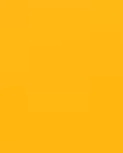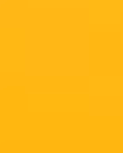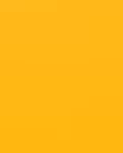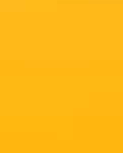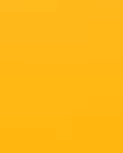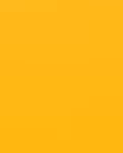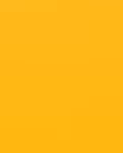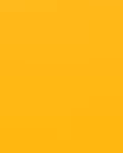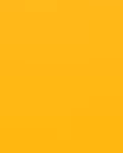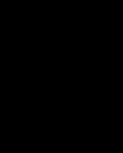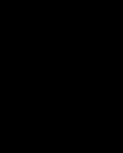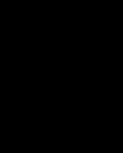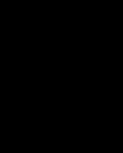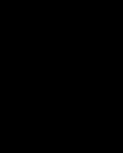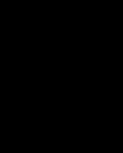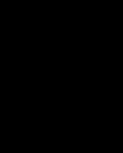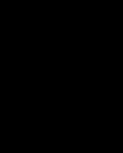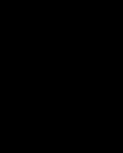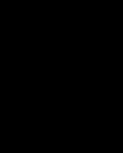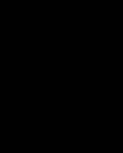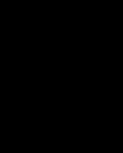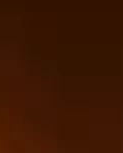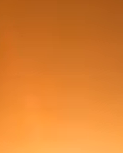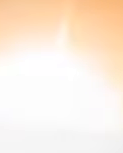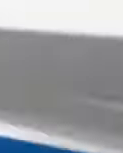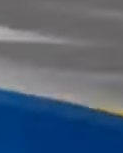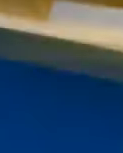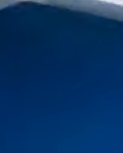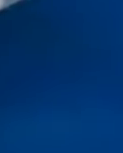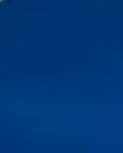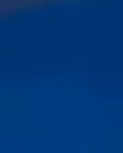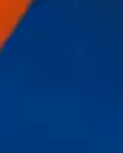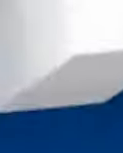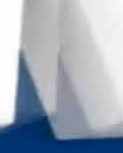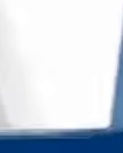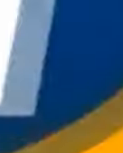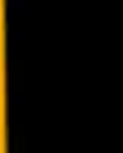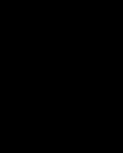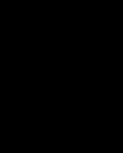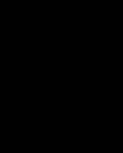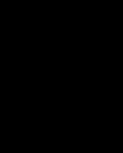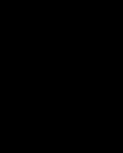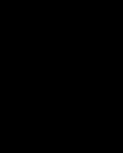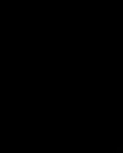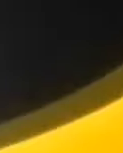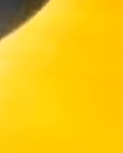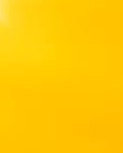ibhizinisi yakho. Everywhere you go, MTN.